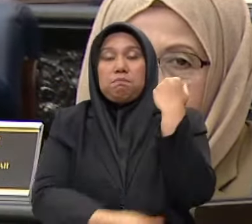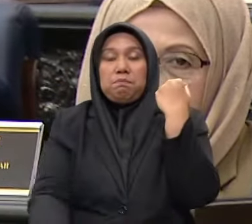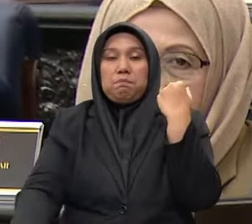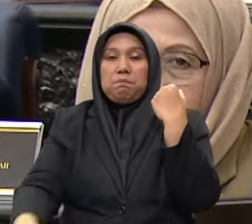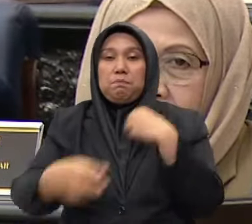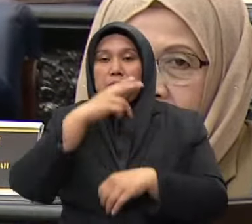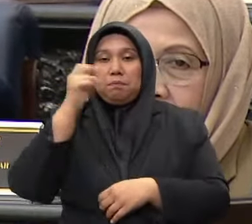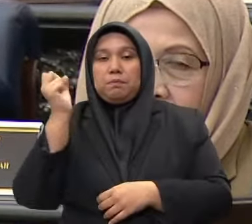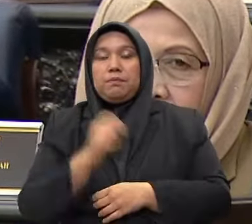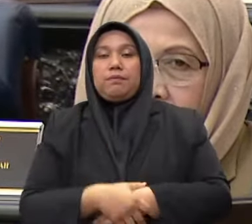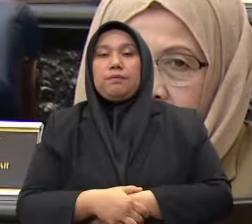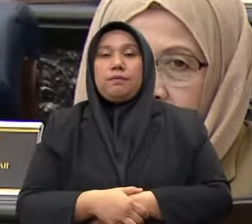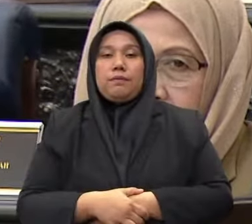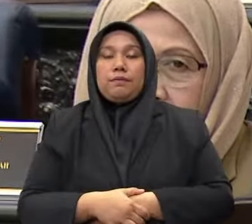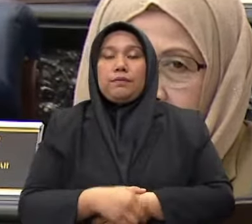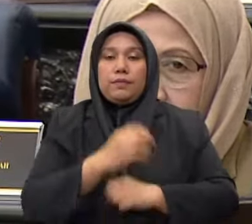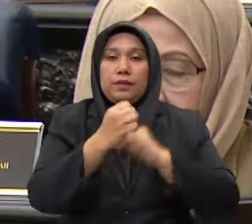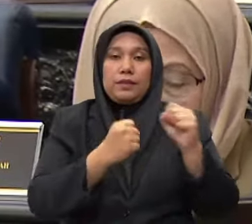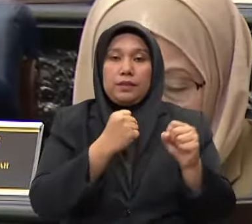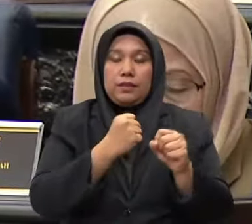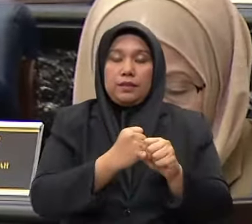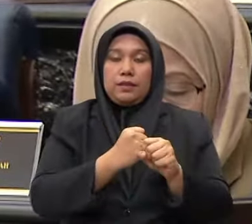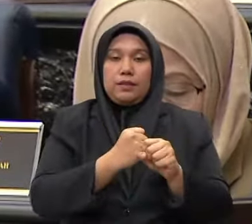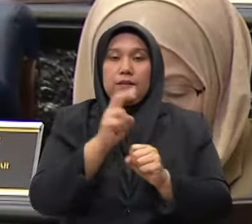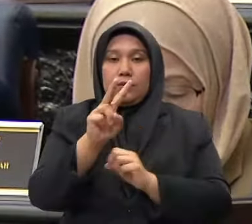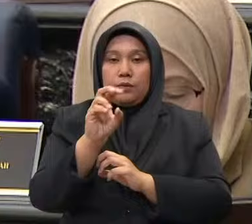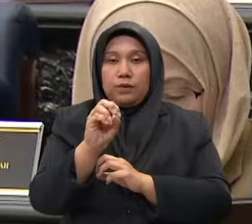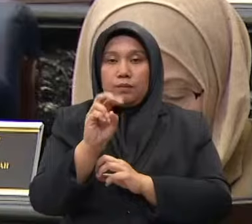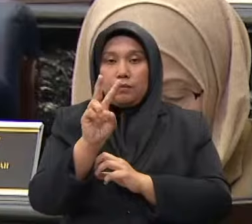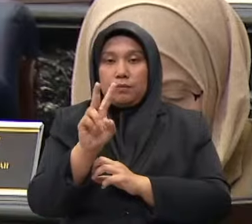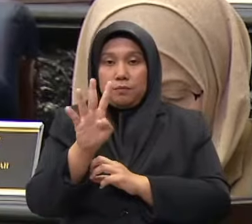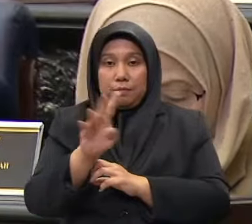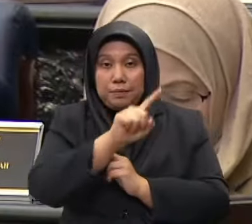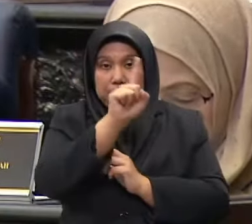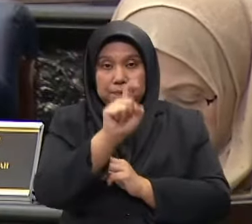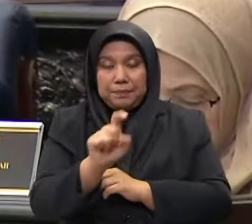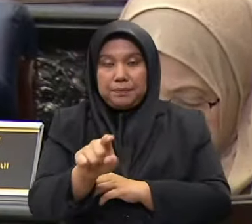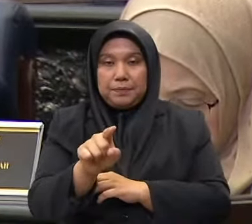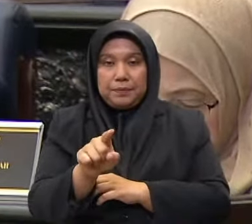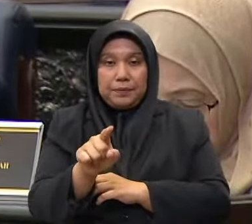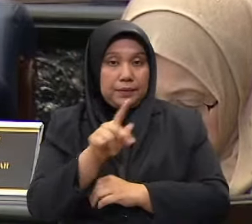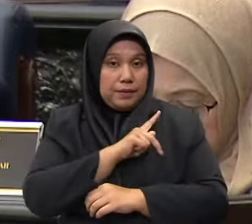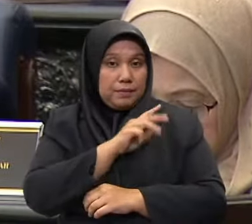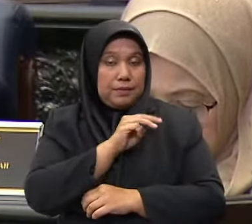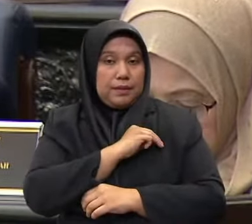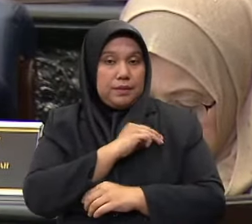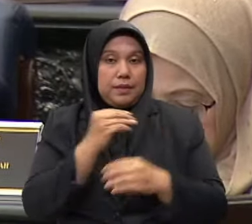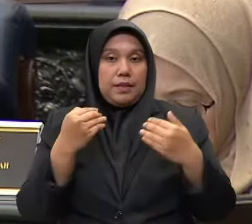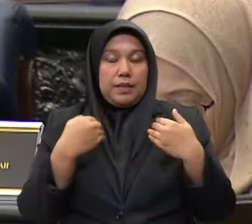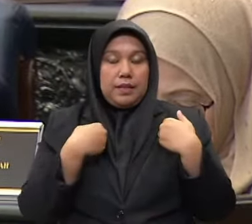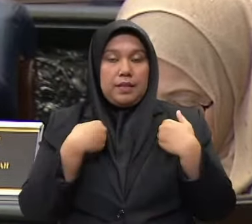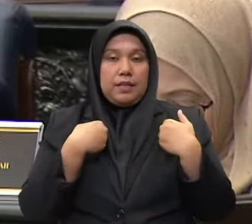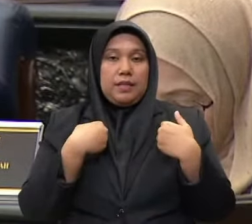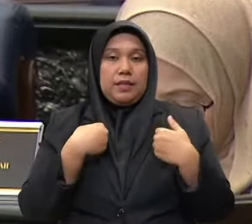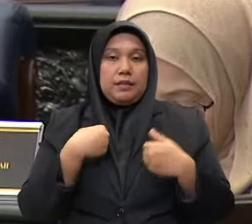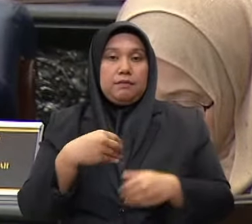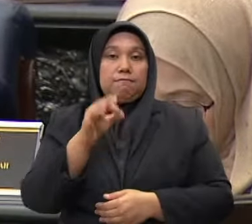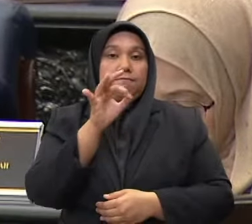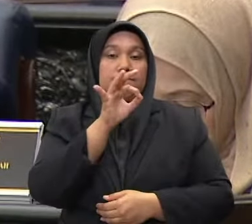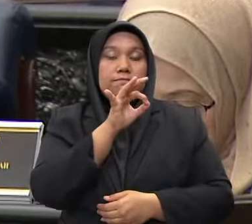soalan saya pada tahun 2024 ini apakah Kementerian ada inisiatif